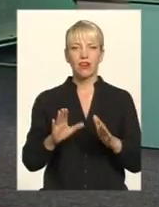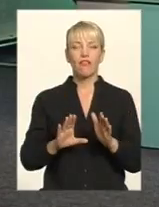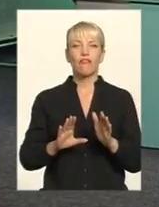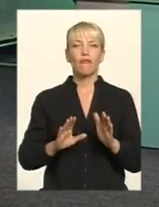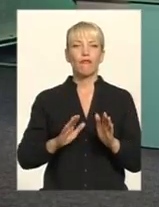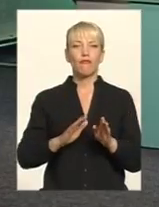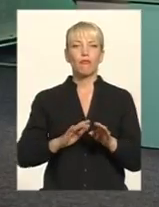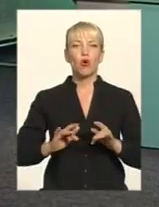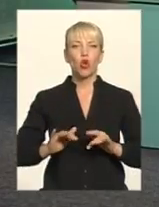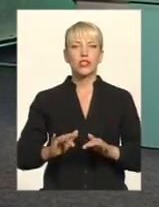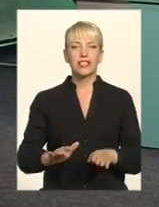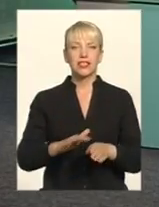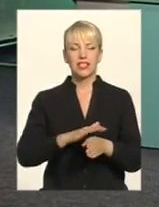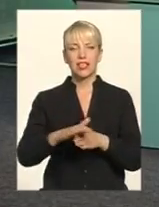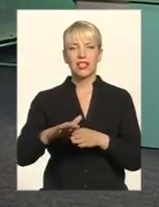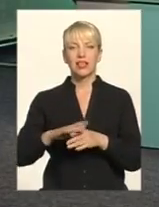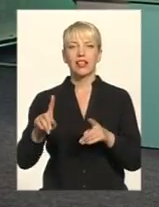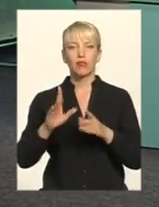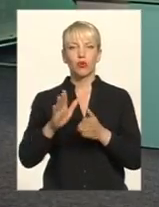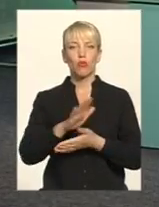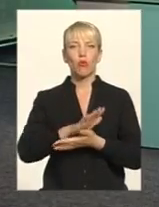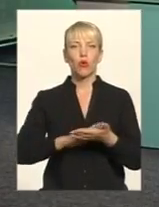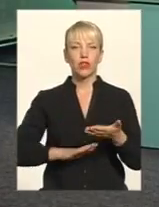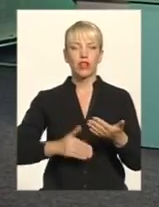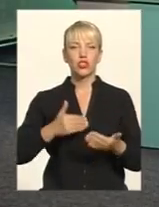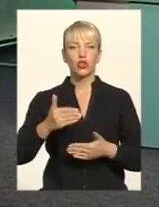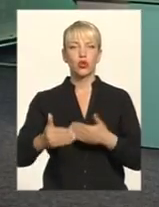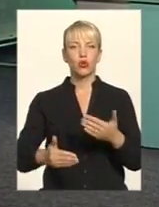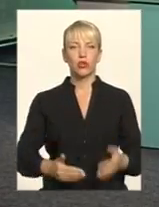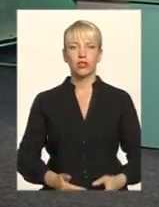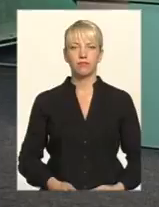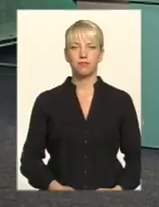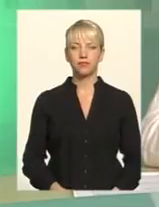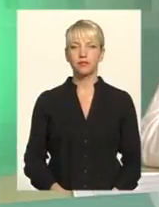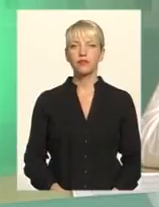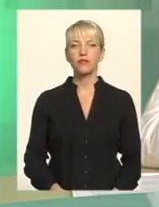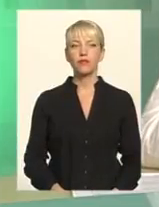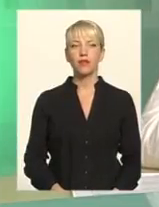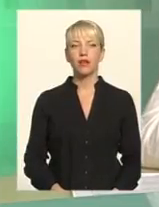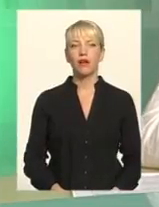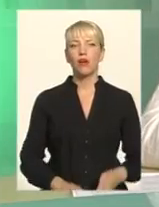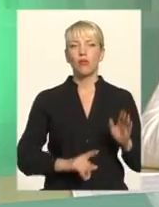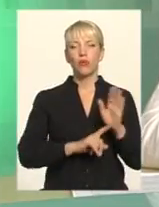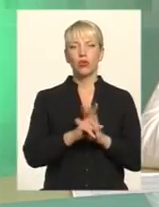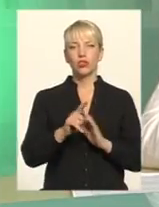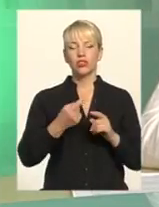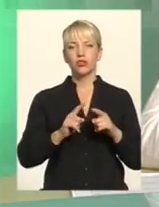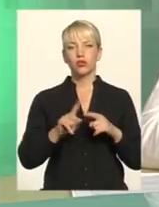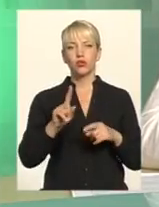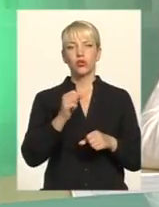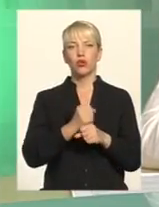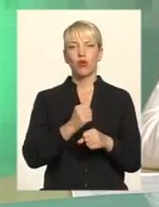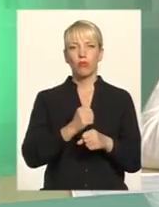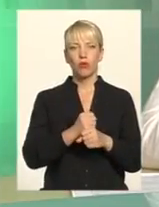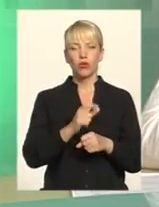реалізації, якими мають бути подальші кроки? Ну, починаючи з того, що роботу з інвестором, треба, щоб